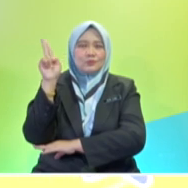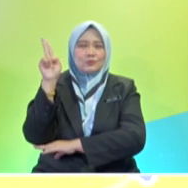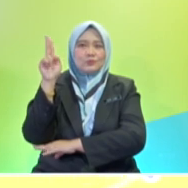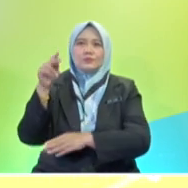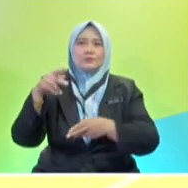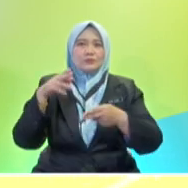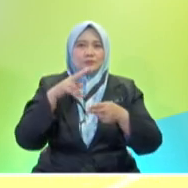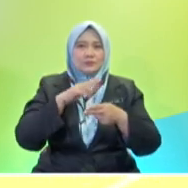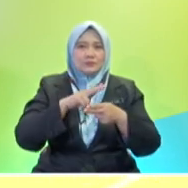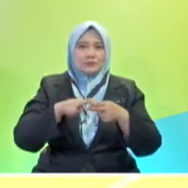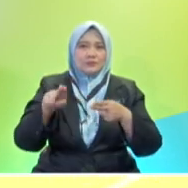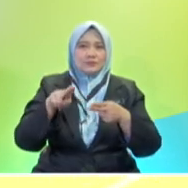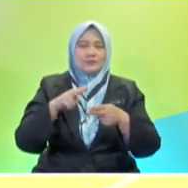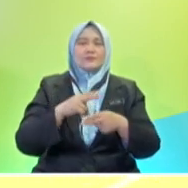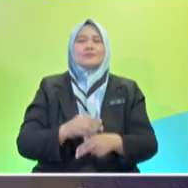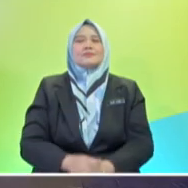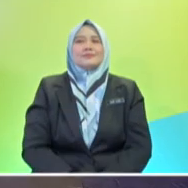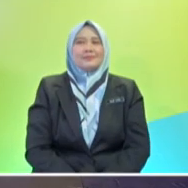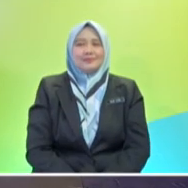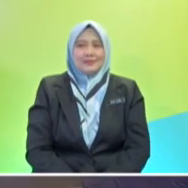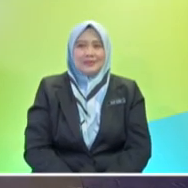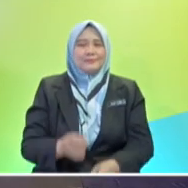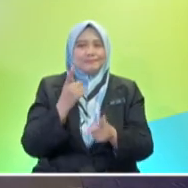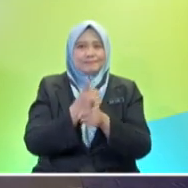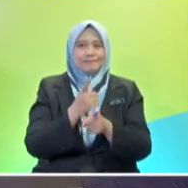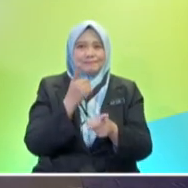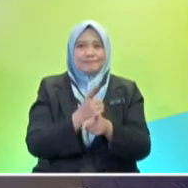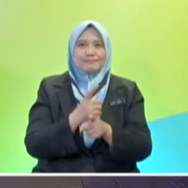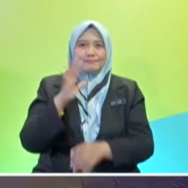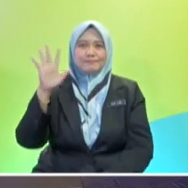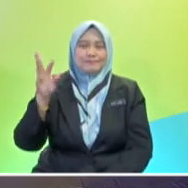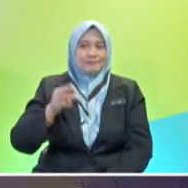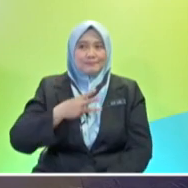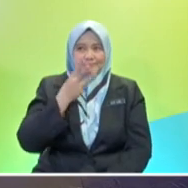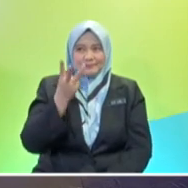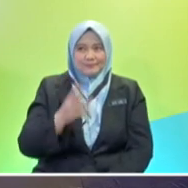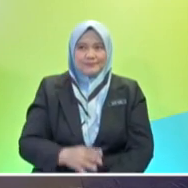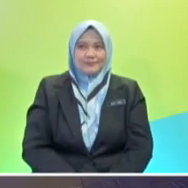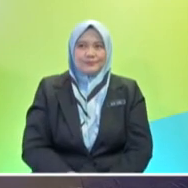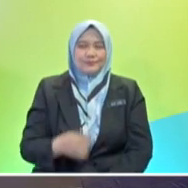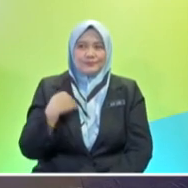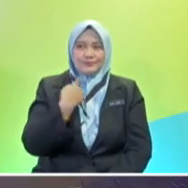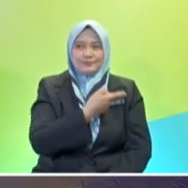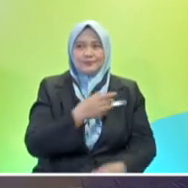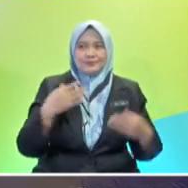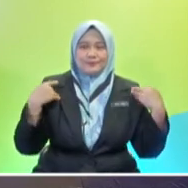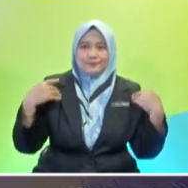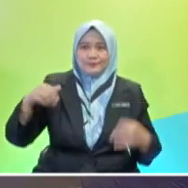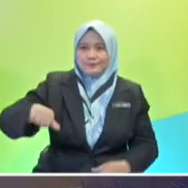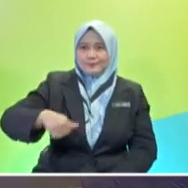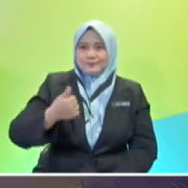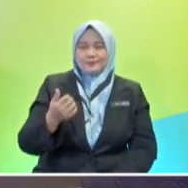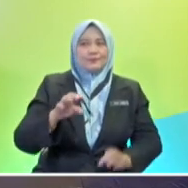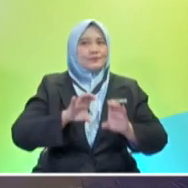P-I-S-A-U. Pisau. Ya, pisau, betul. Lima wah. Nampaknya kita dah ada pemenang, ya. Anissa.